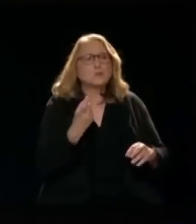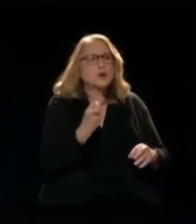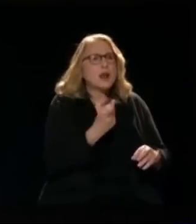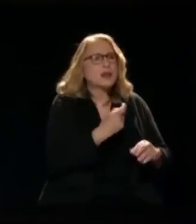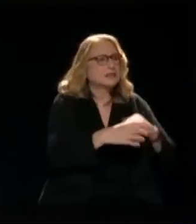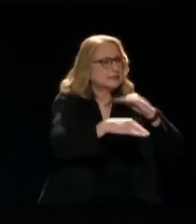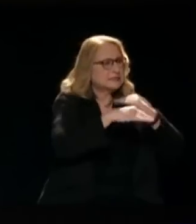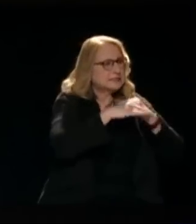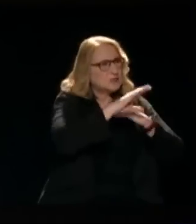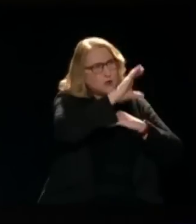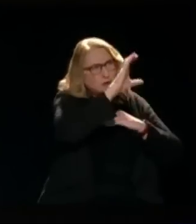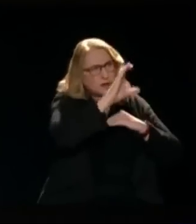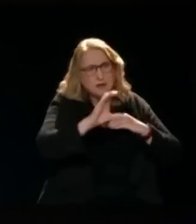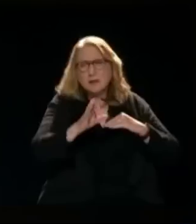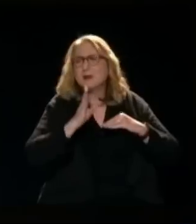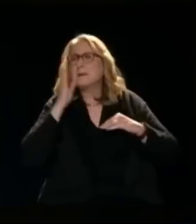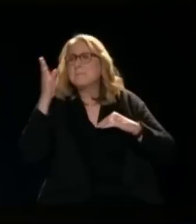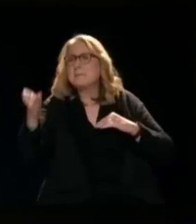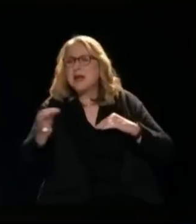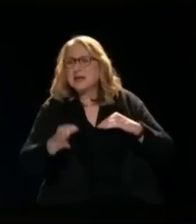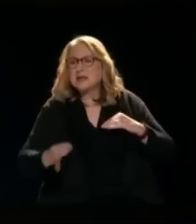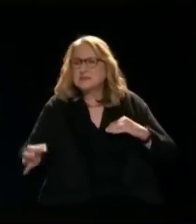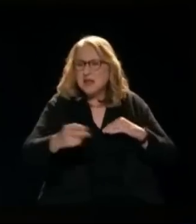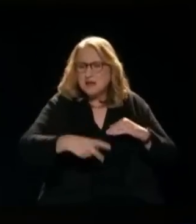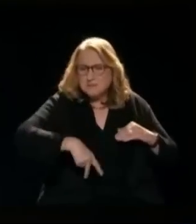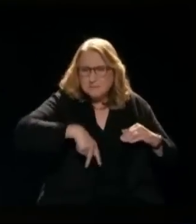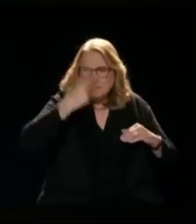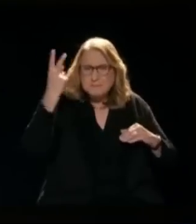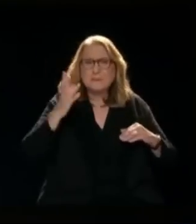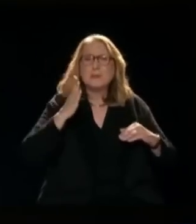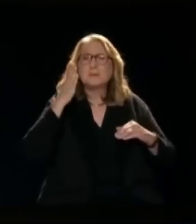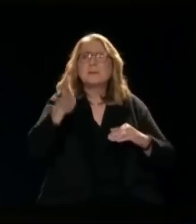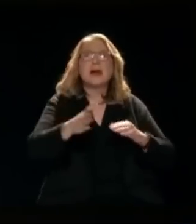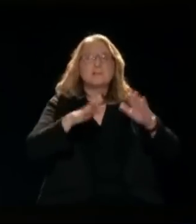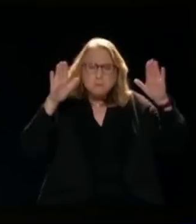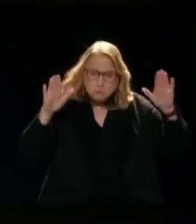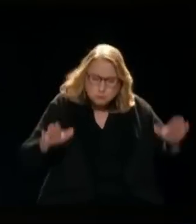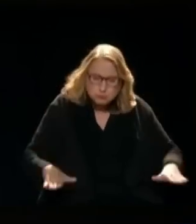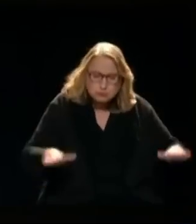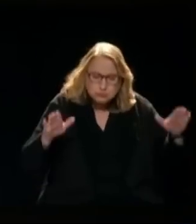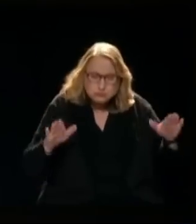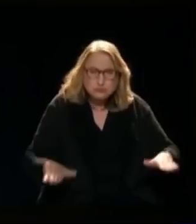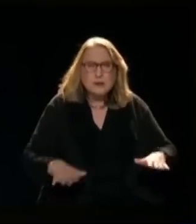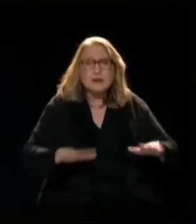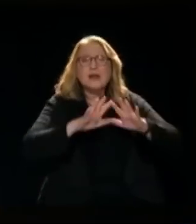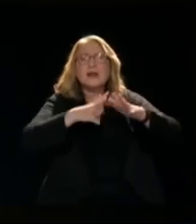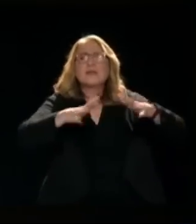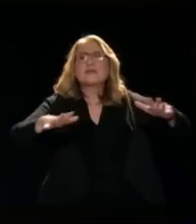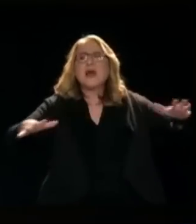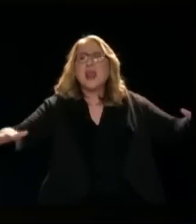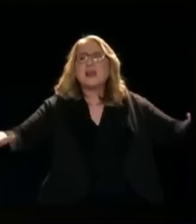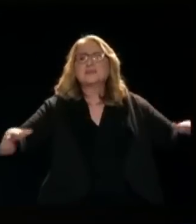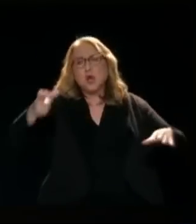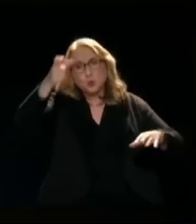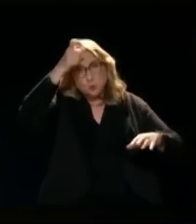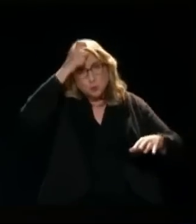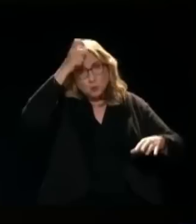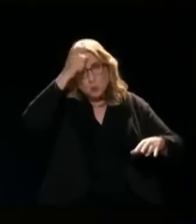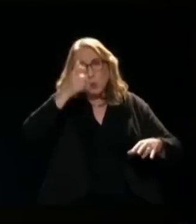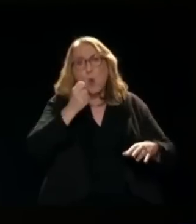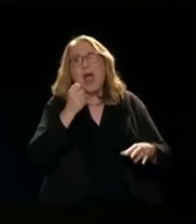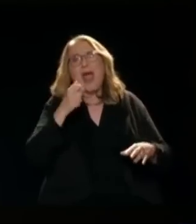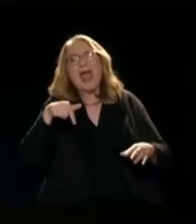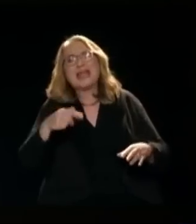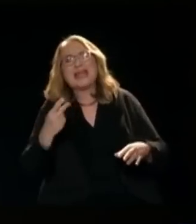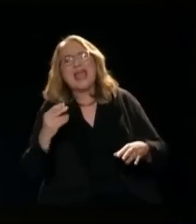Kids Show. Είμαι προσευχές προεκλογικού τύπου. Βαφτίζει τη θάλασσά του Τουρκ Αιγαίο και το διαφημίζει εδώ και